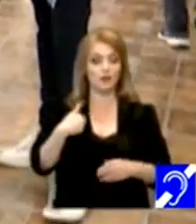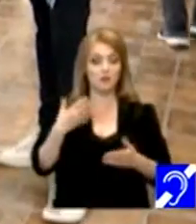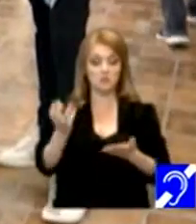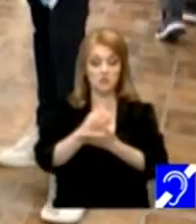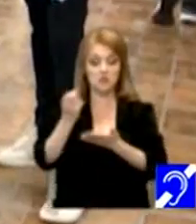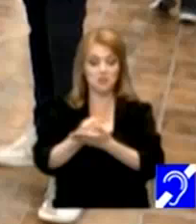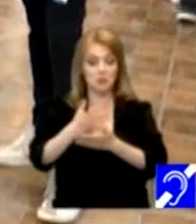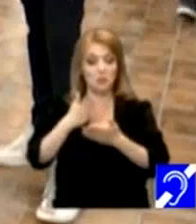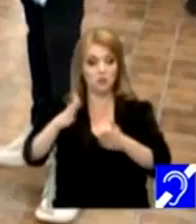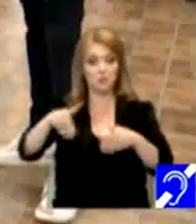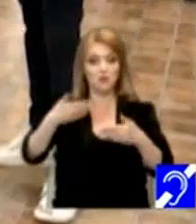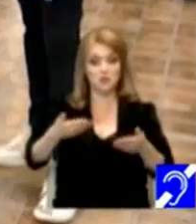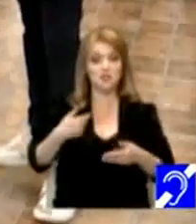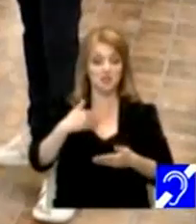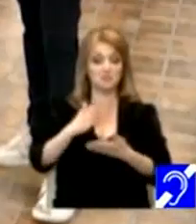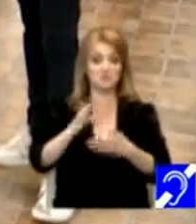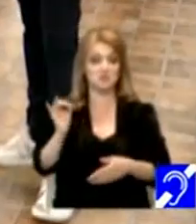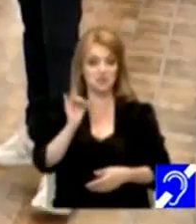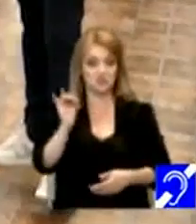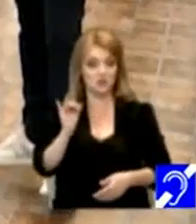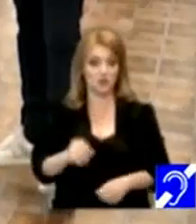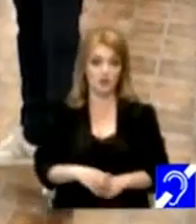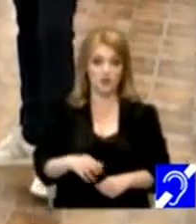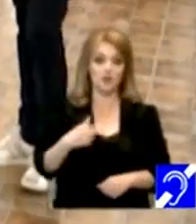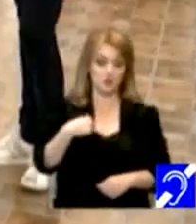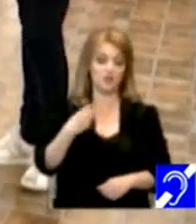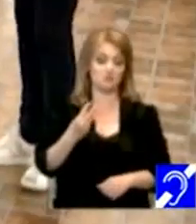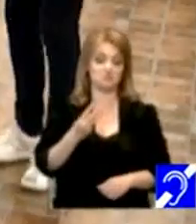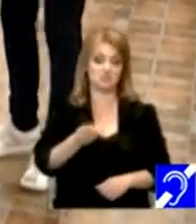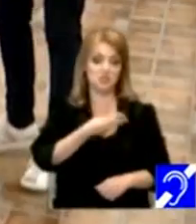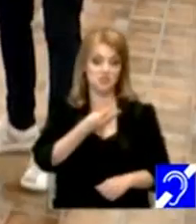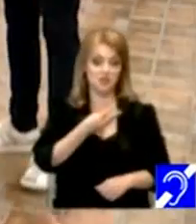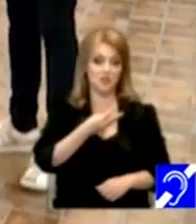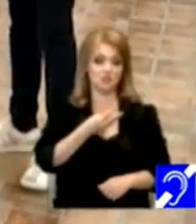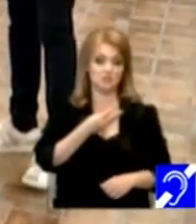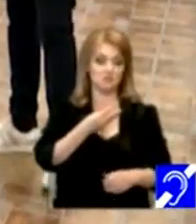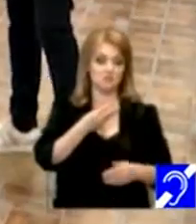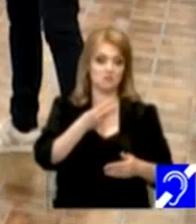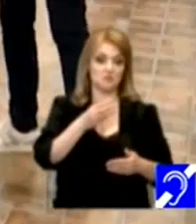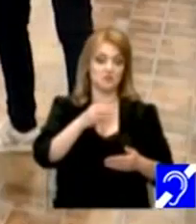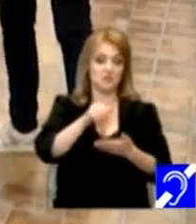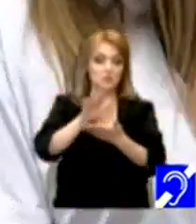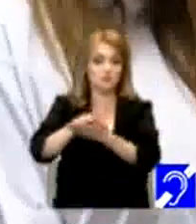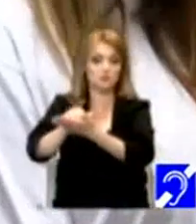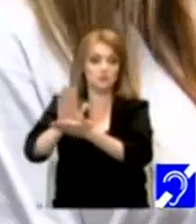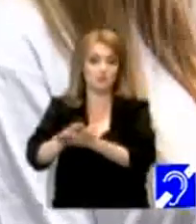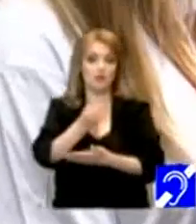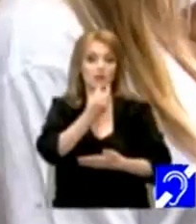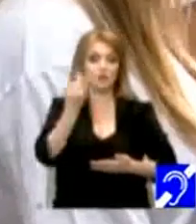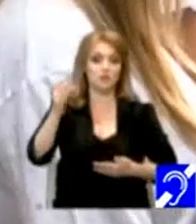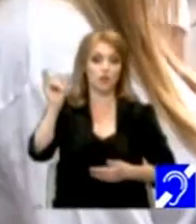oferte care m-au interesat și probabil chiar aș dori să aplic la mai multe facultăți sau universități.